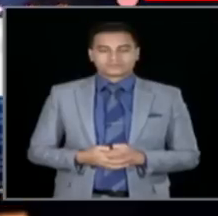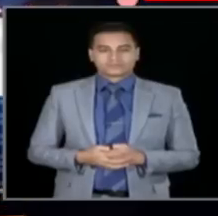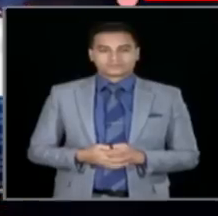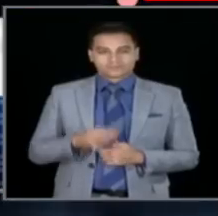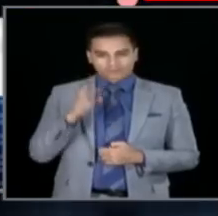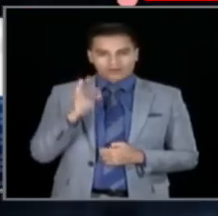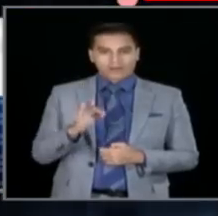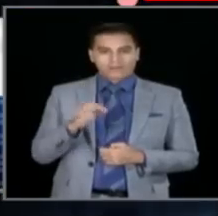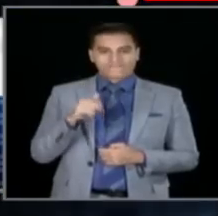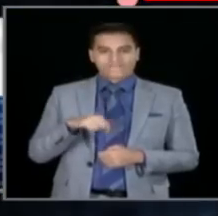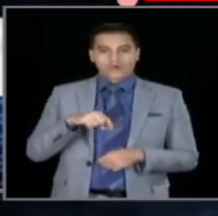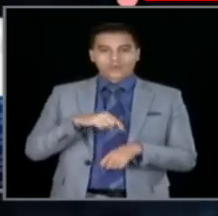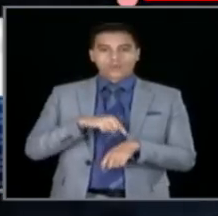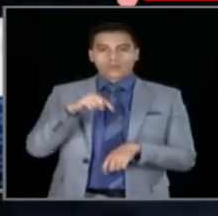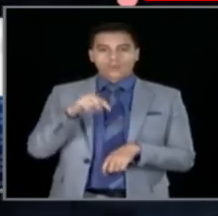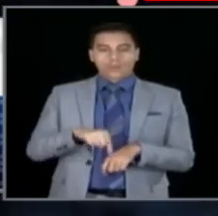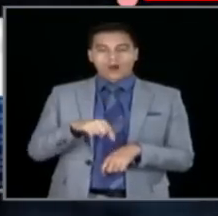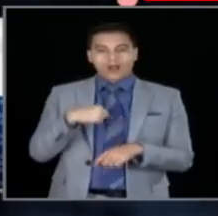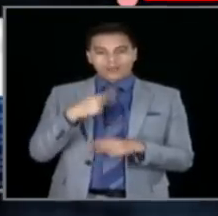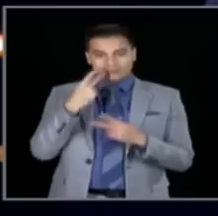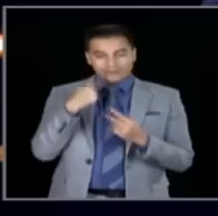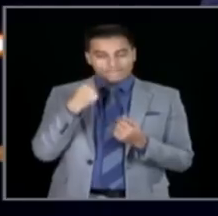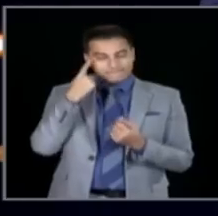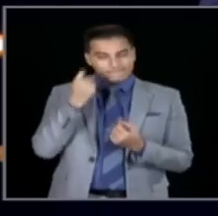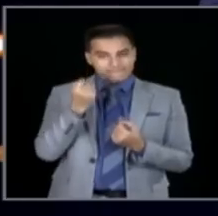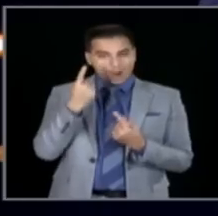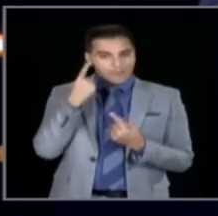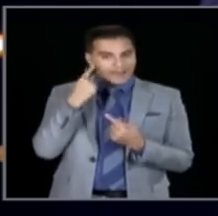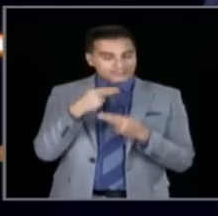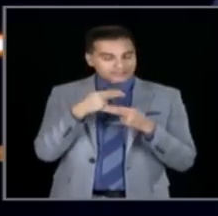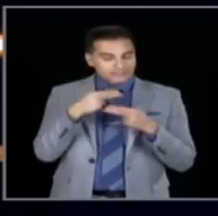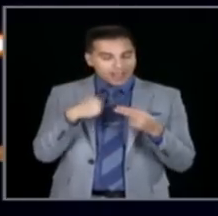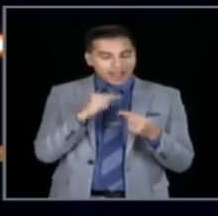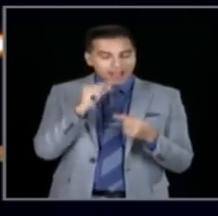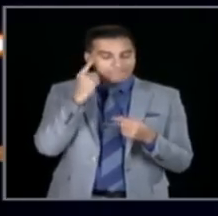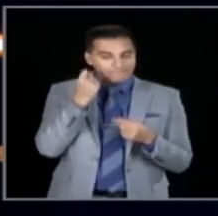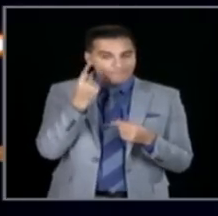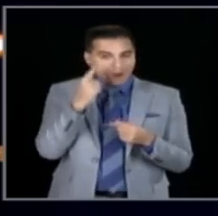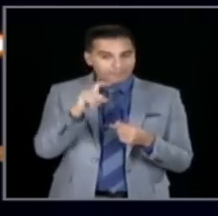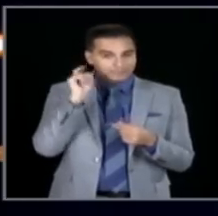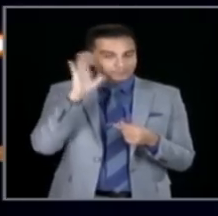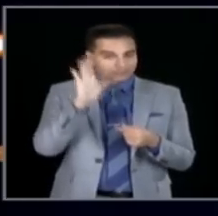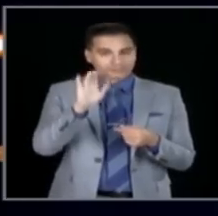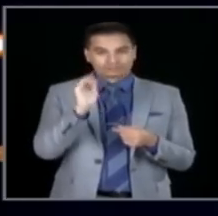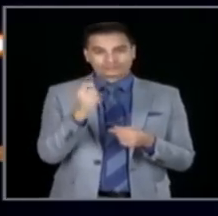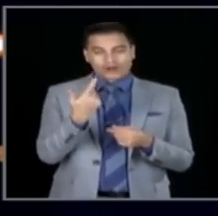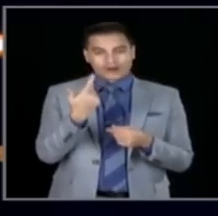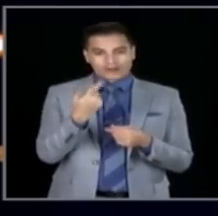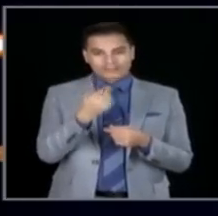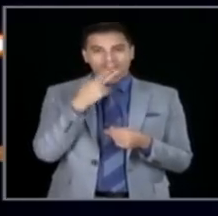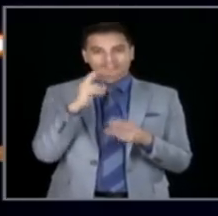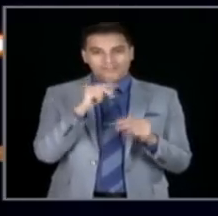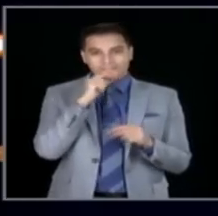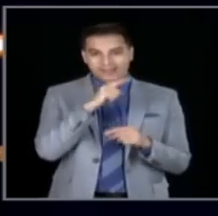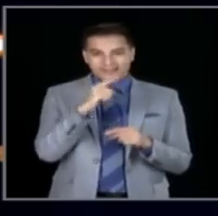طبعاً في وقت من الأوقات أنا بضيف معلومة واللي بيبقى مركز بيخطف البازر زي ما